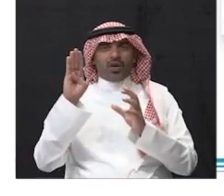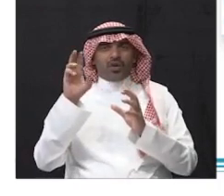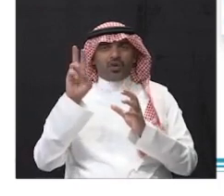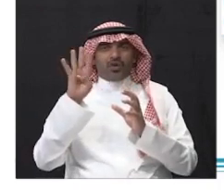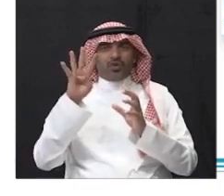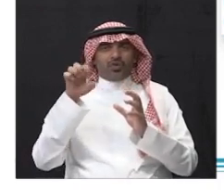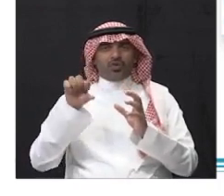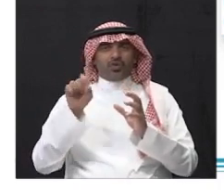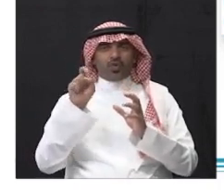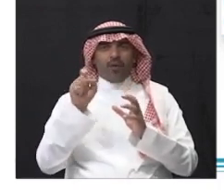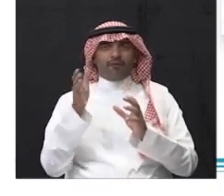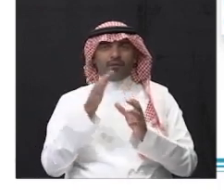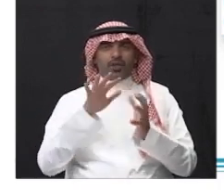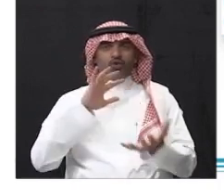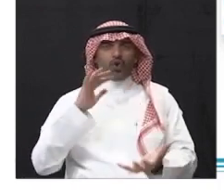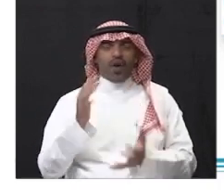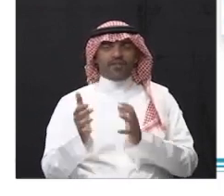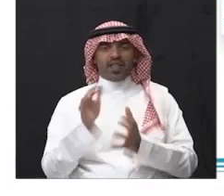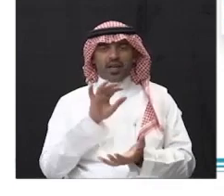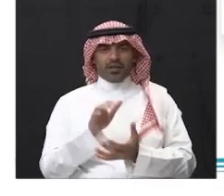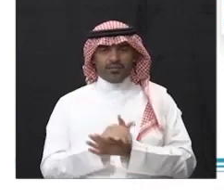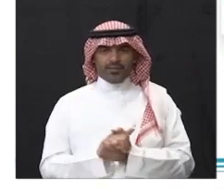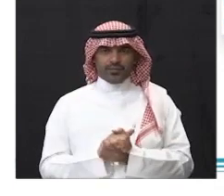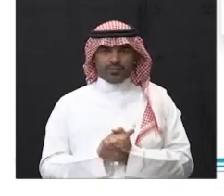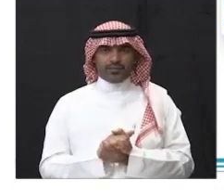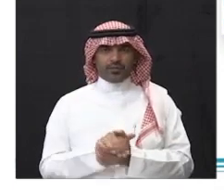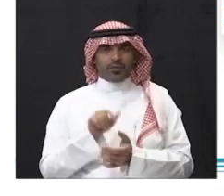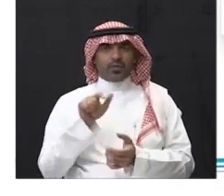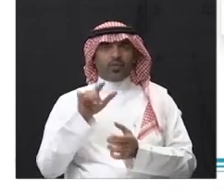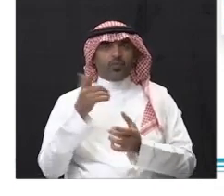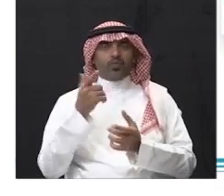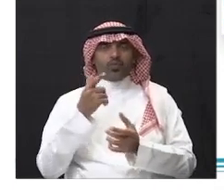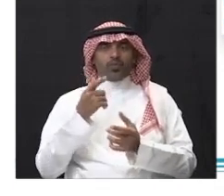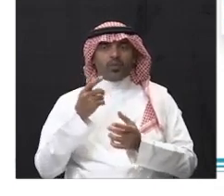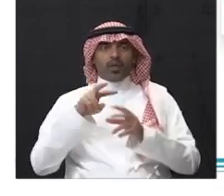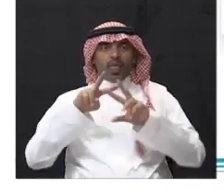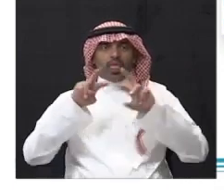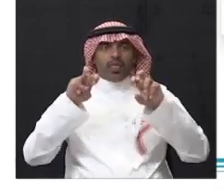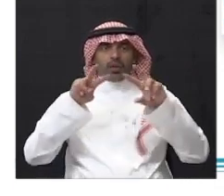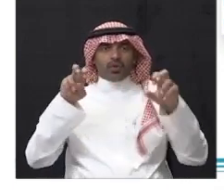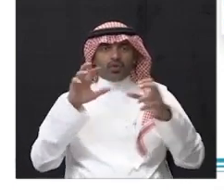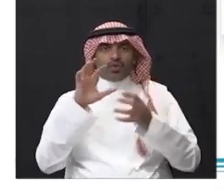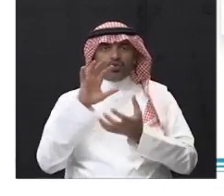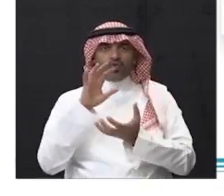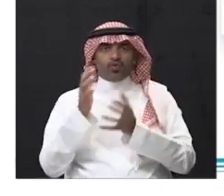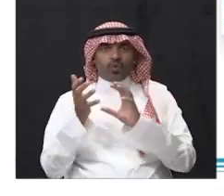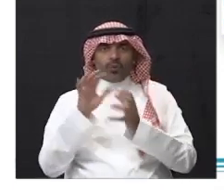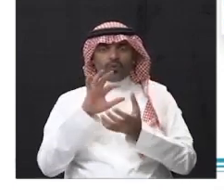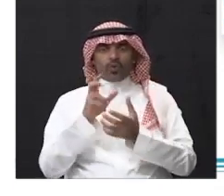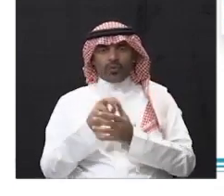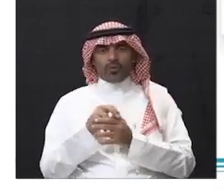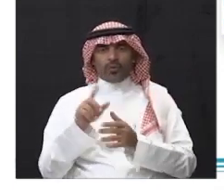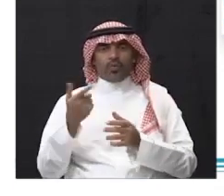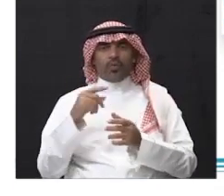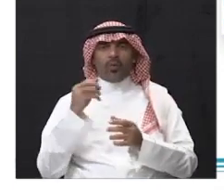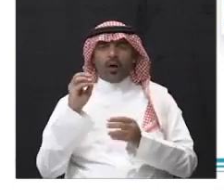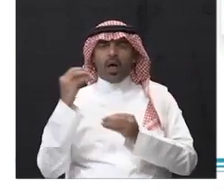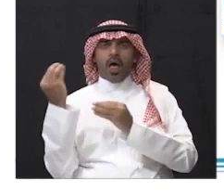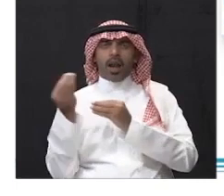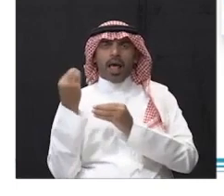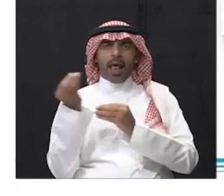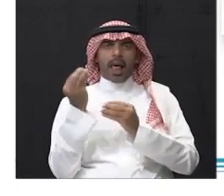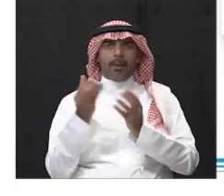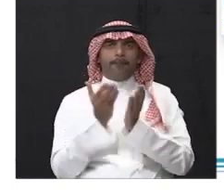أحسنتم، الكشوف الجغرافية هي الرحلات البحرية الواسعة التي قام بها بعض